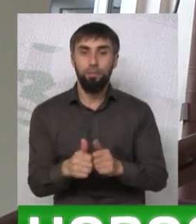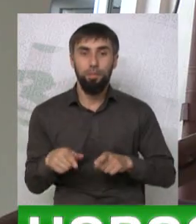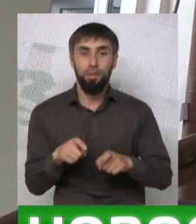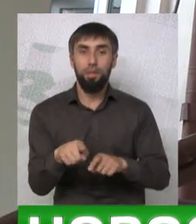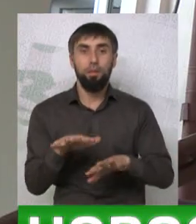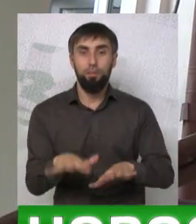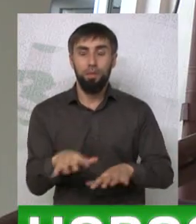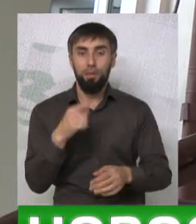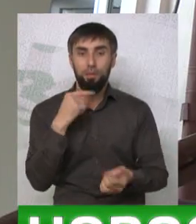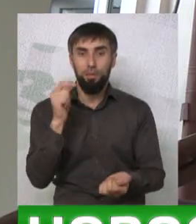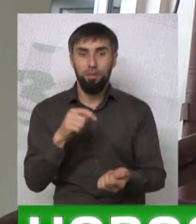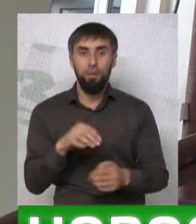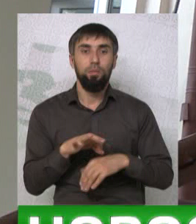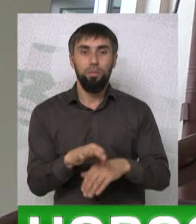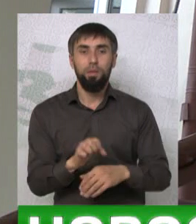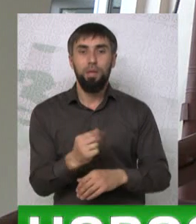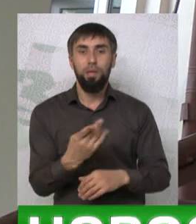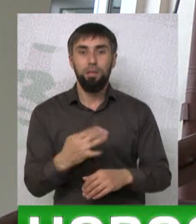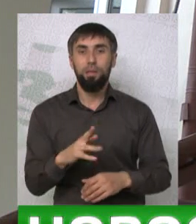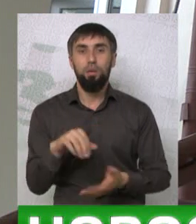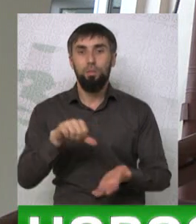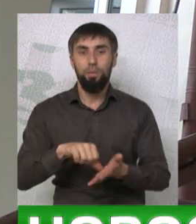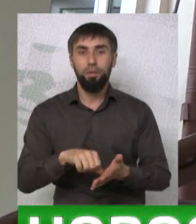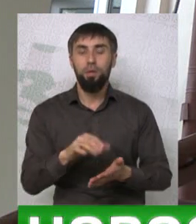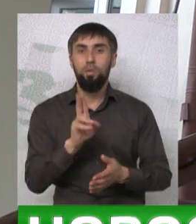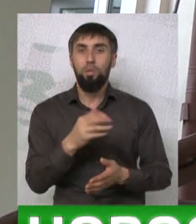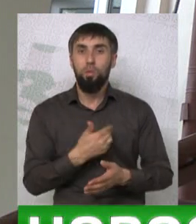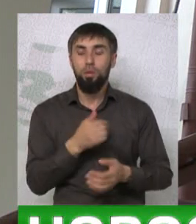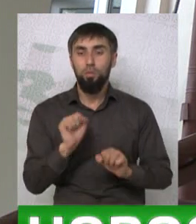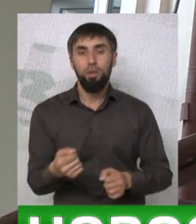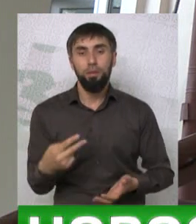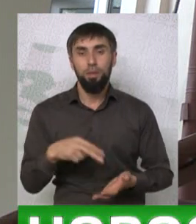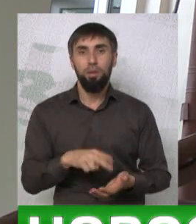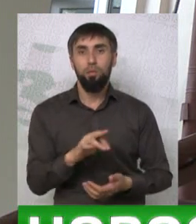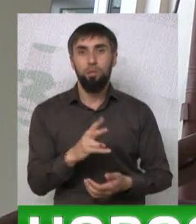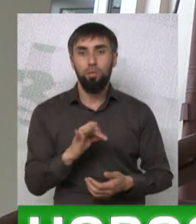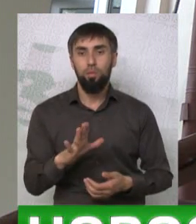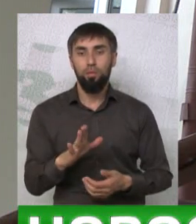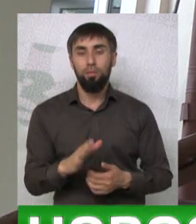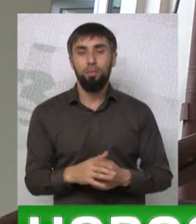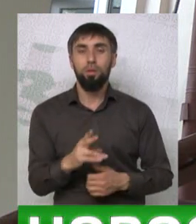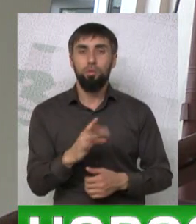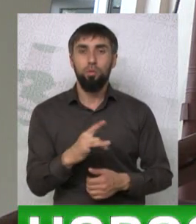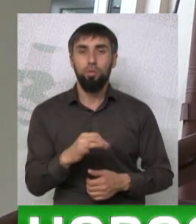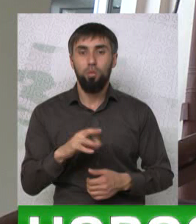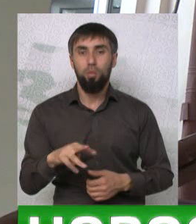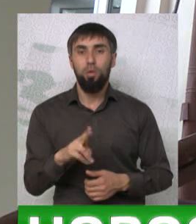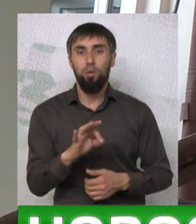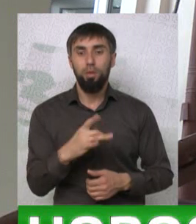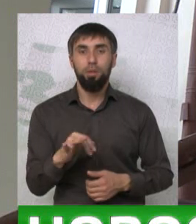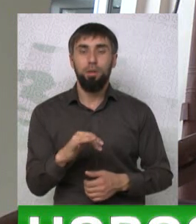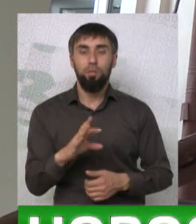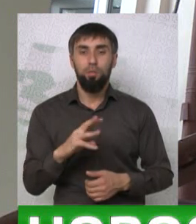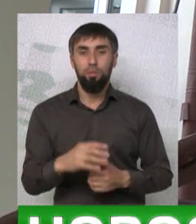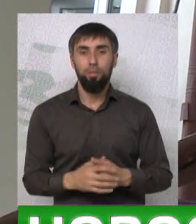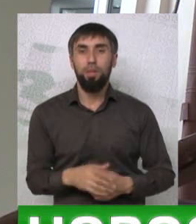здесь, на станции переливания крови, проходит акция. Поучаствовав в ней, любой желающий может стать донором костного мозга. Для этого нужно лишь сдать 2 или